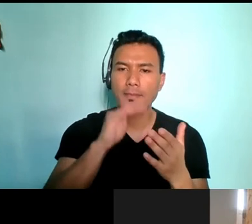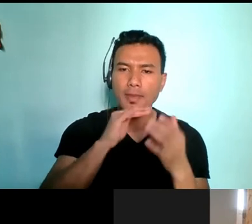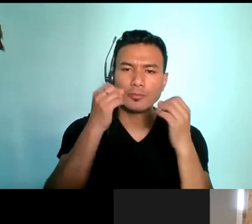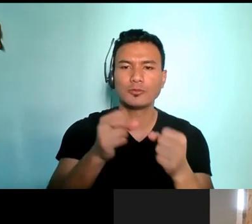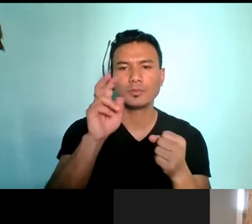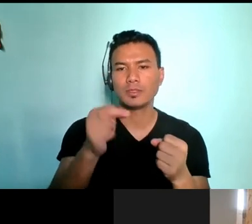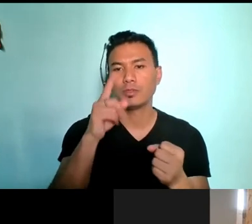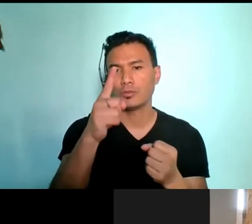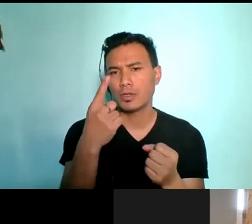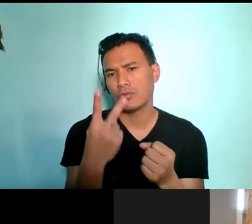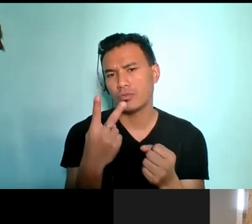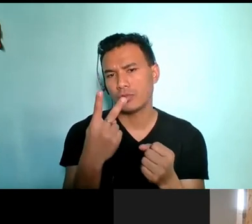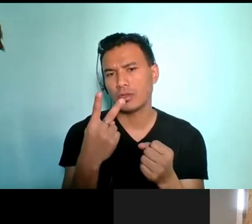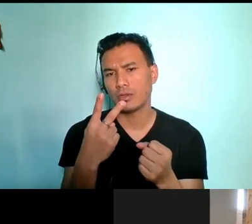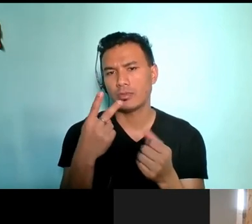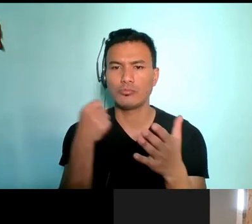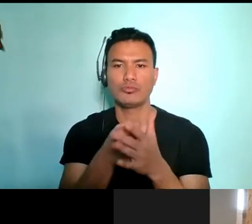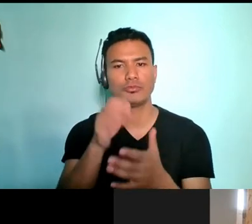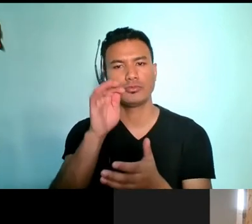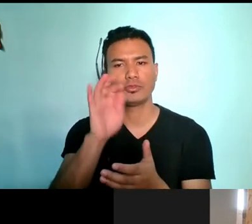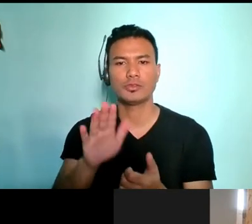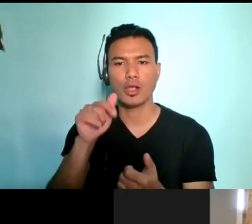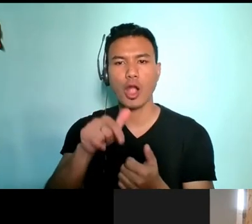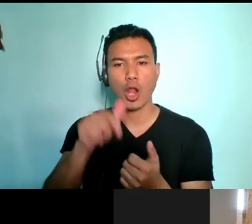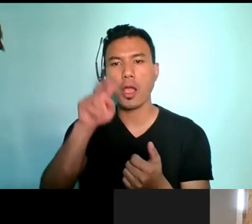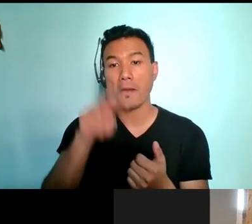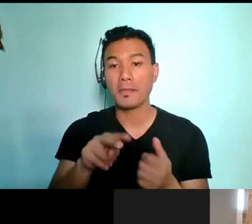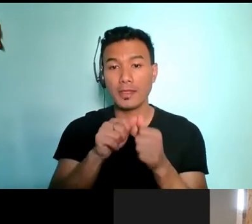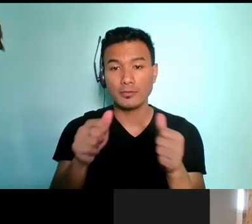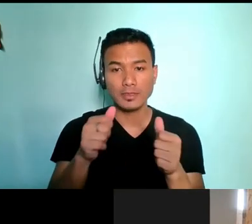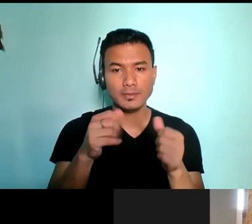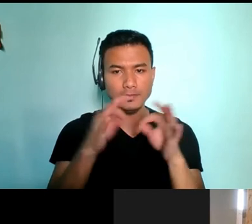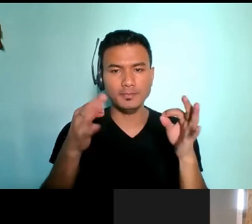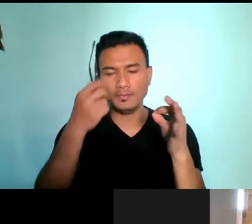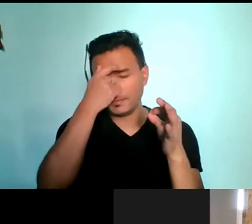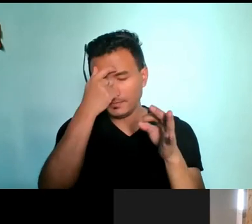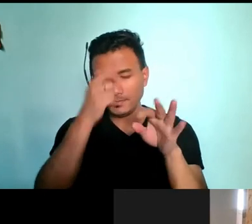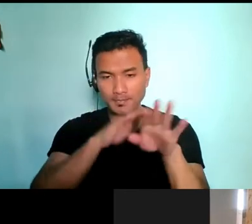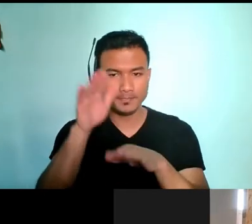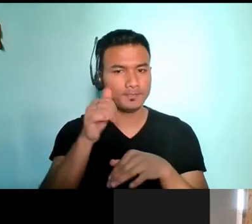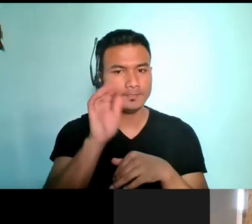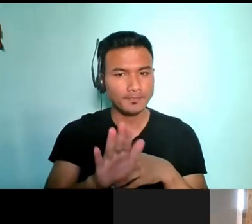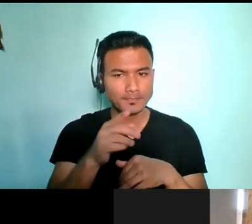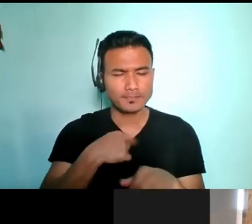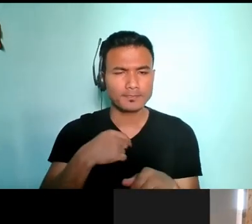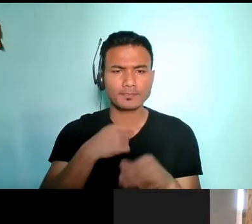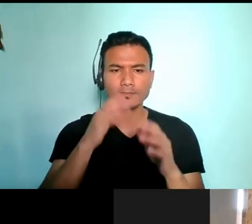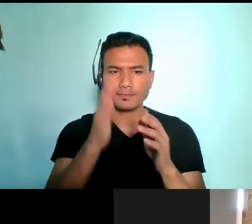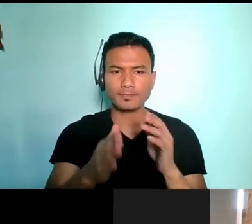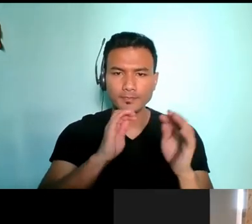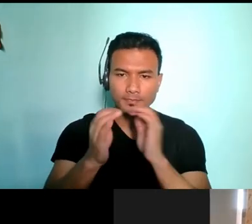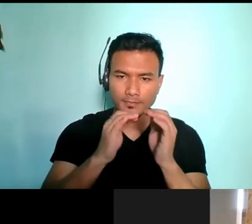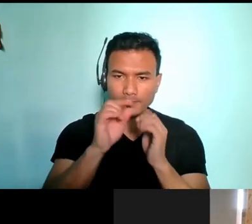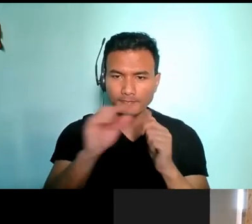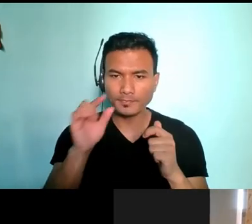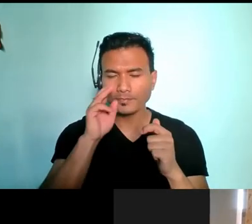एउटा सेसन दुईवटा सेसन पनि काफी छ अहिलेको सिचुएसनमा जुन डिस्टर्बेन्सहरू आइरहेको छ नि। अनि हामीले काउन्सिलिङको सेसनमा चाहिँ